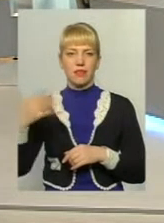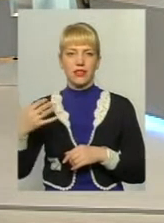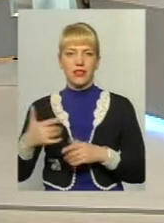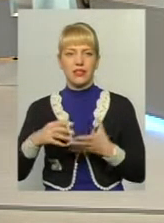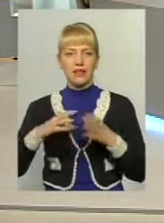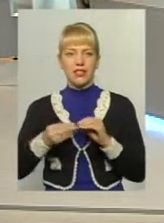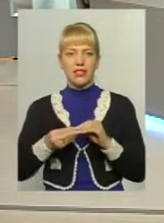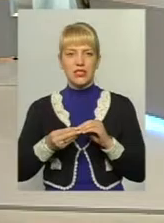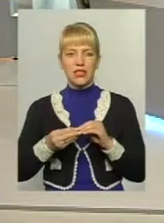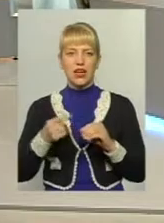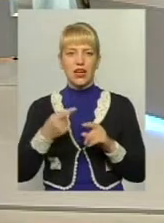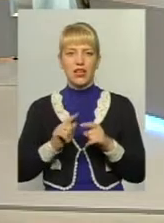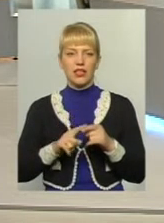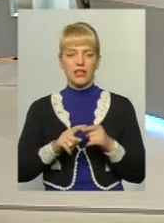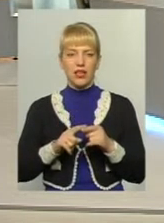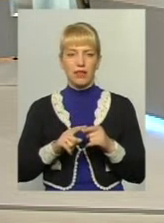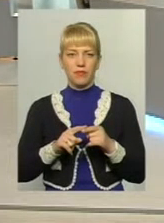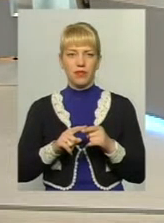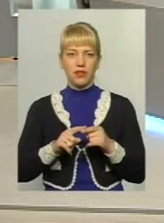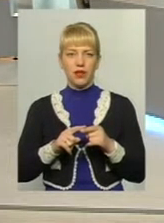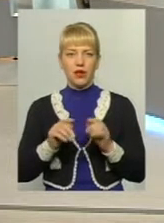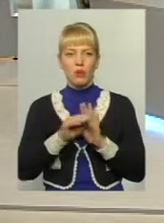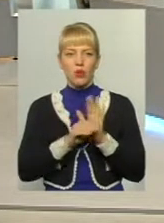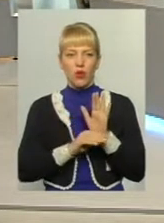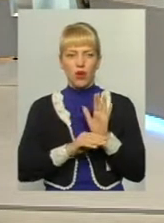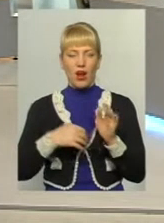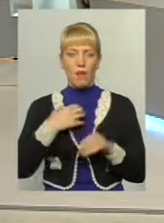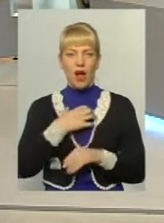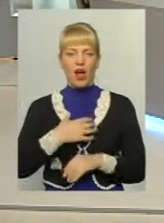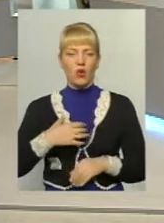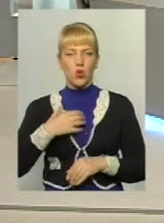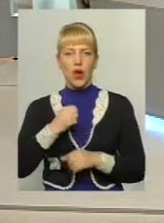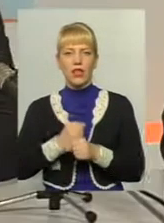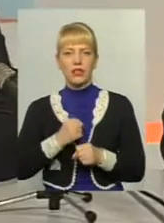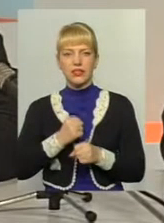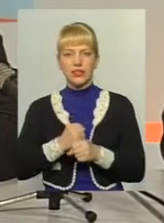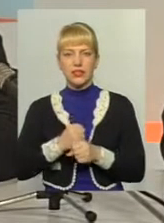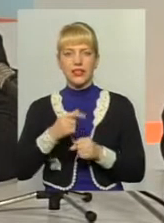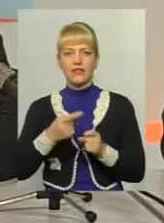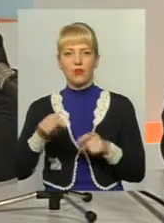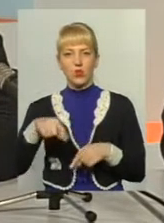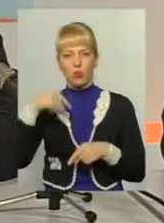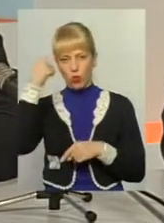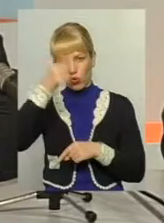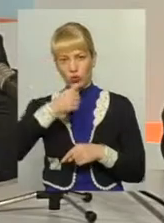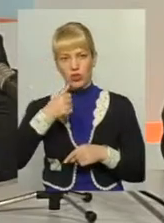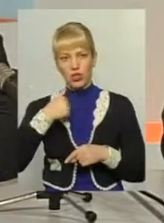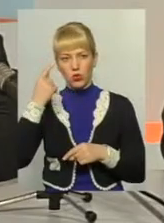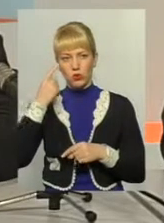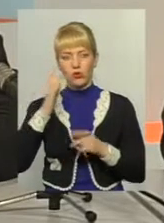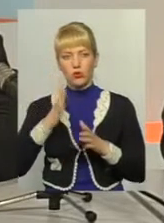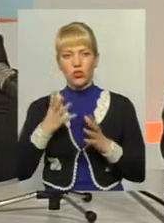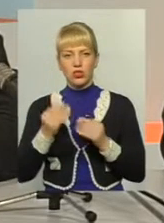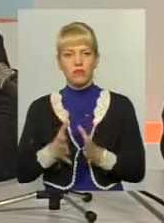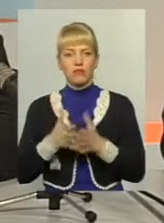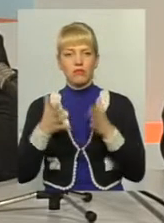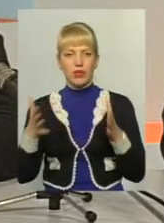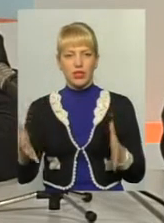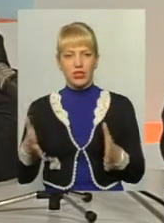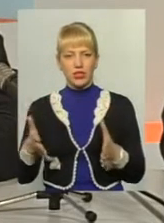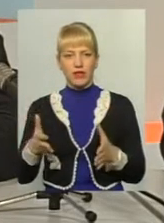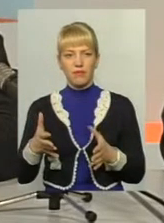70% відшкодовується загальної вартості робіт і матеріалів, а для будинків, де не створена ОСББ, тобто неорганізованих будинків,